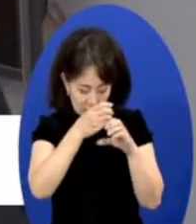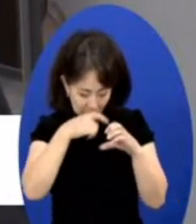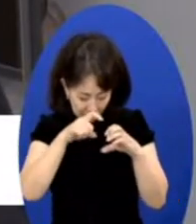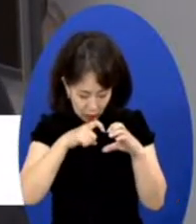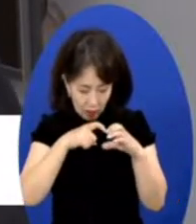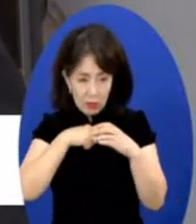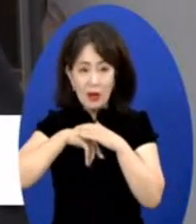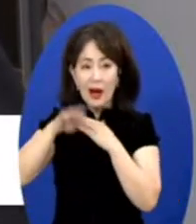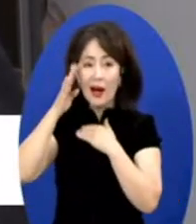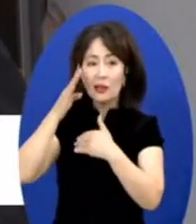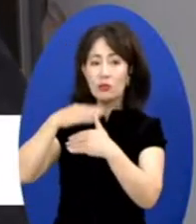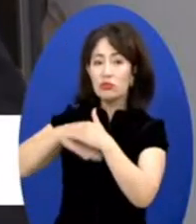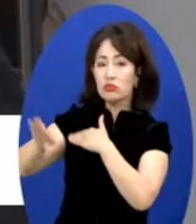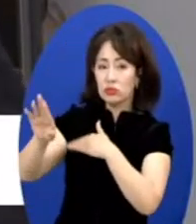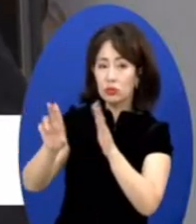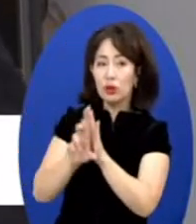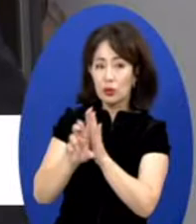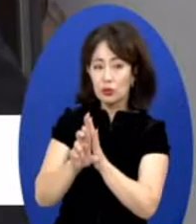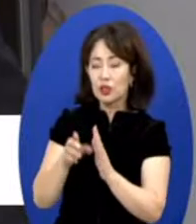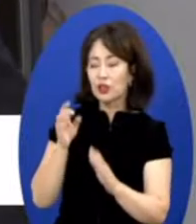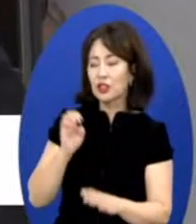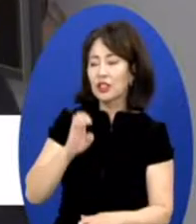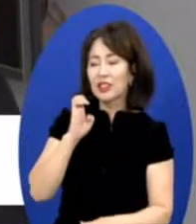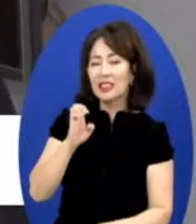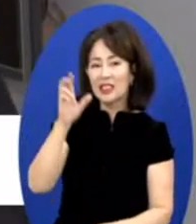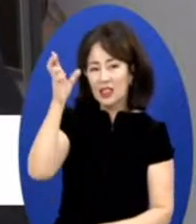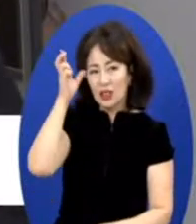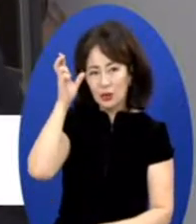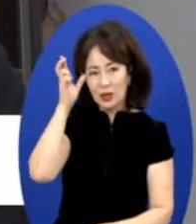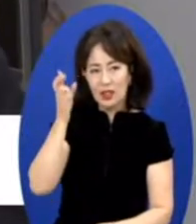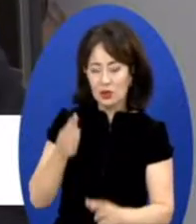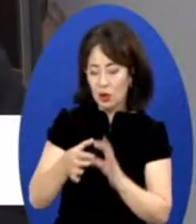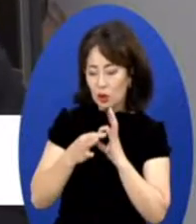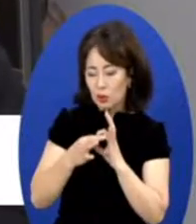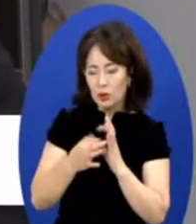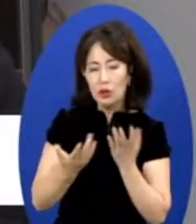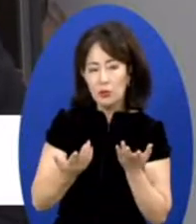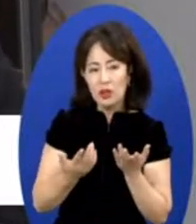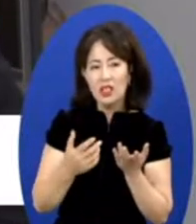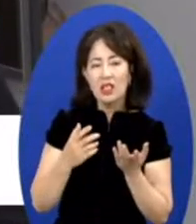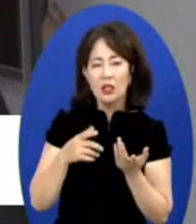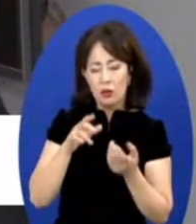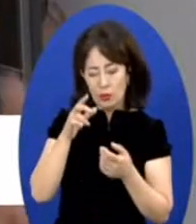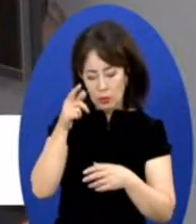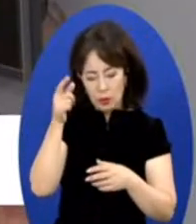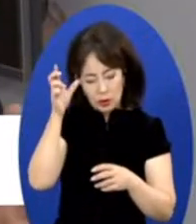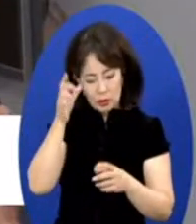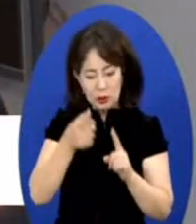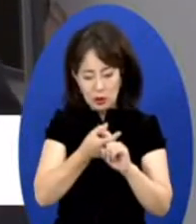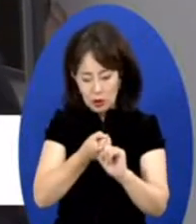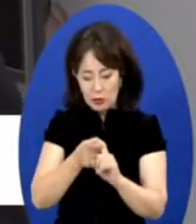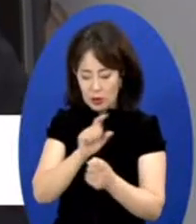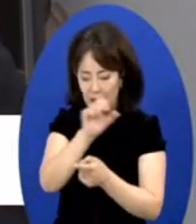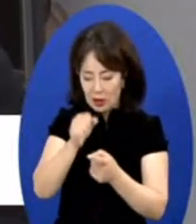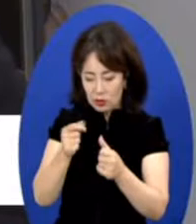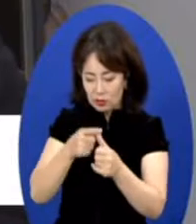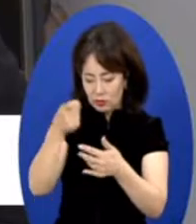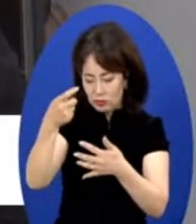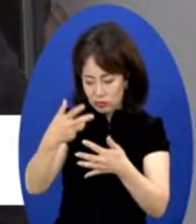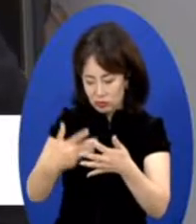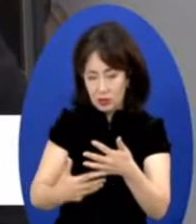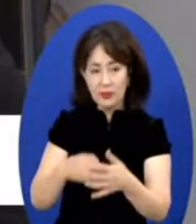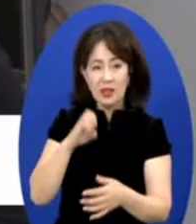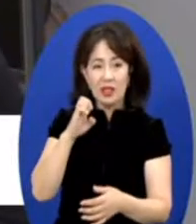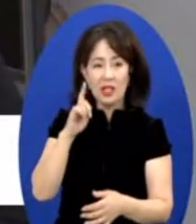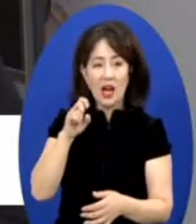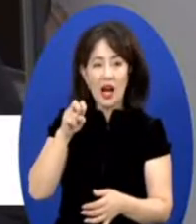хүртэл боломжтой болно гэсэн. За одоочлол e-education гэдэгэд за босолттой холбоотой хүмүүст бүртгүүлэх асуудал тийш шилжнэ гэсэн үг тийм ээ.